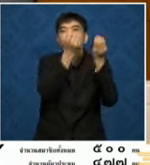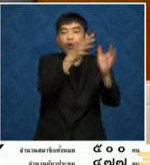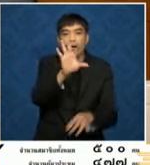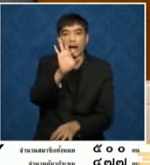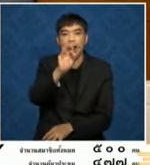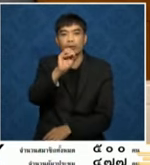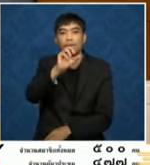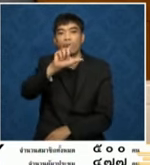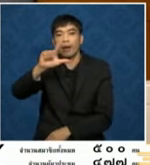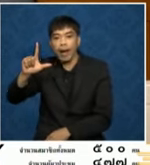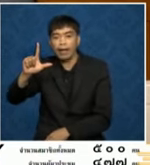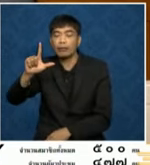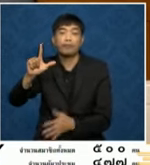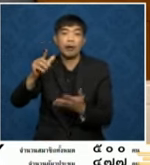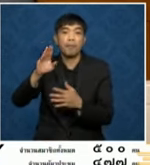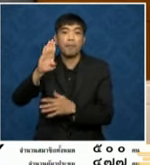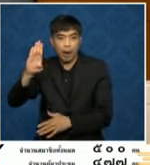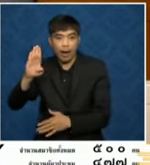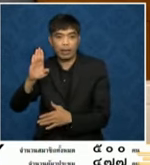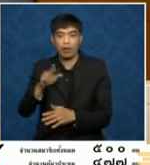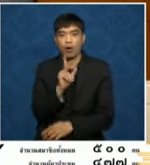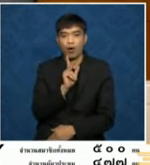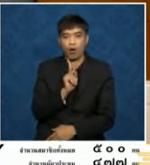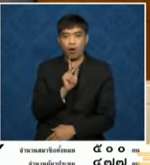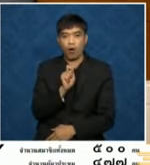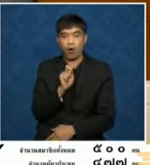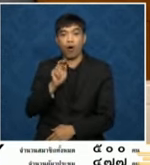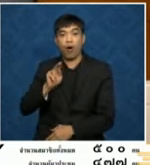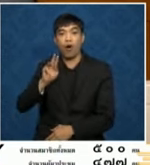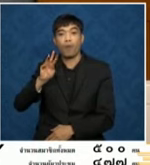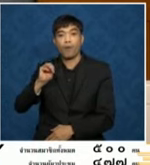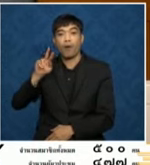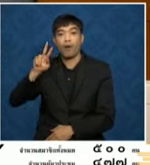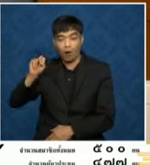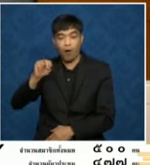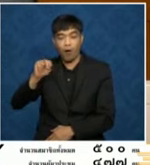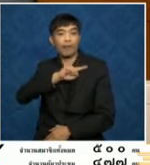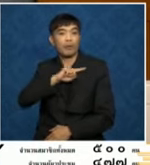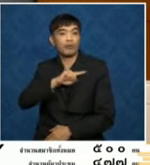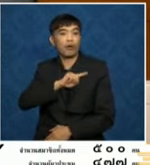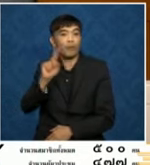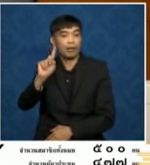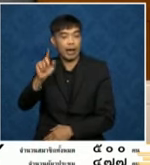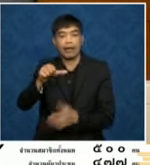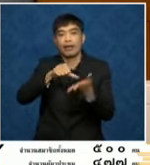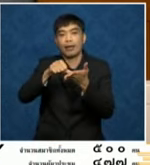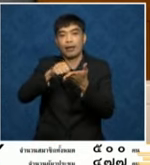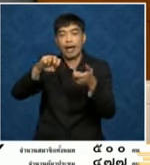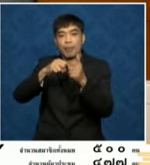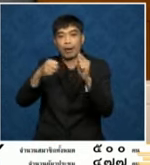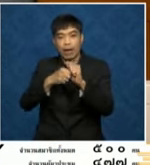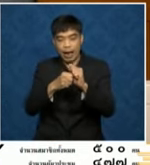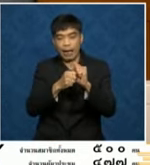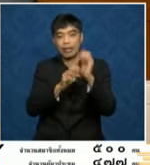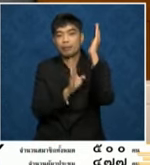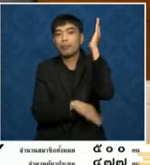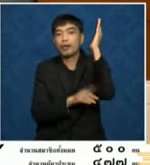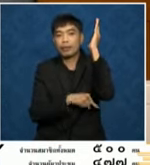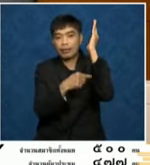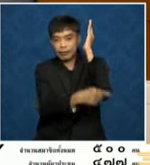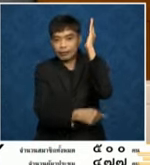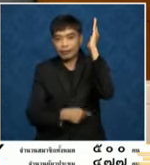ต้องเรียนอย่างนี้ครับว่ากรมนเนี่ยนะครับมีภารกิจหลักในการแก้ไขปัญหาในจังหวัดชายแดนภาคใต้ซึ่งมีกำลัง